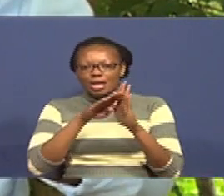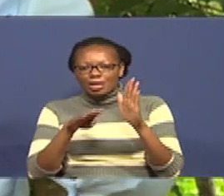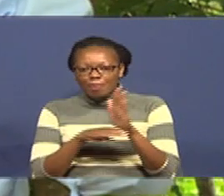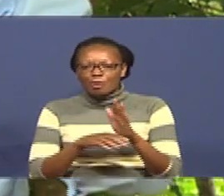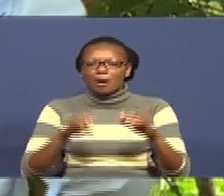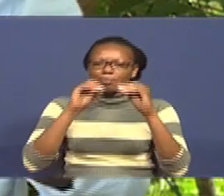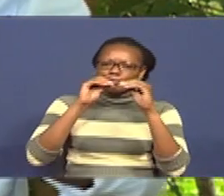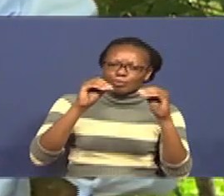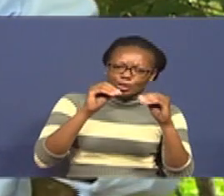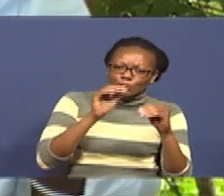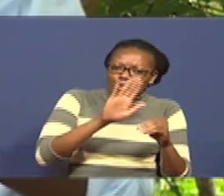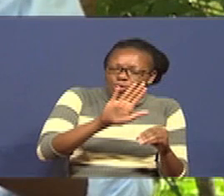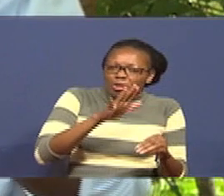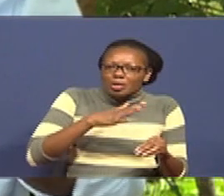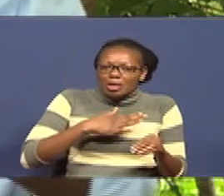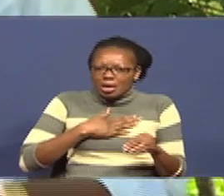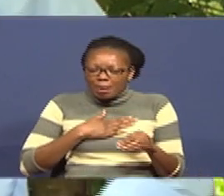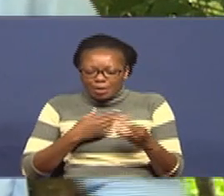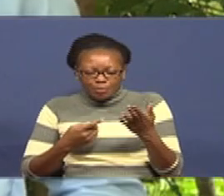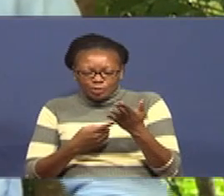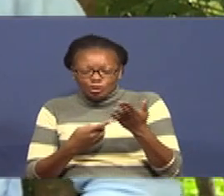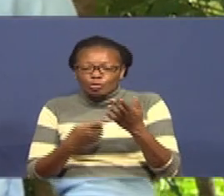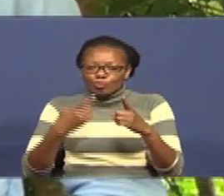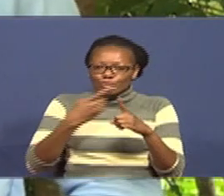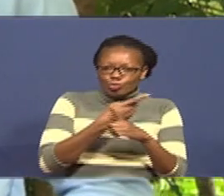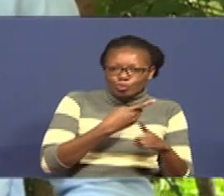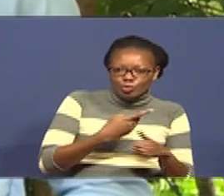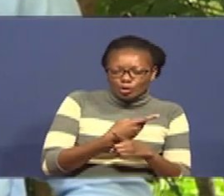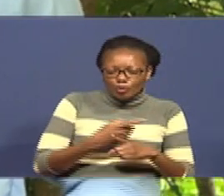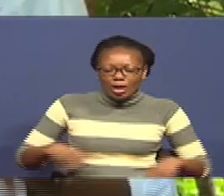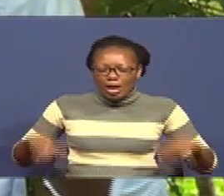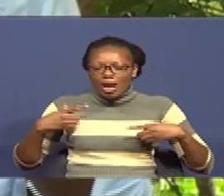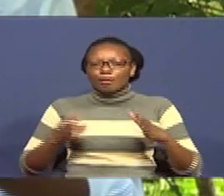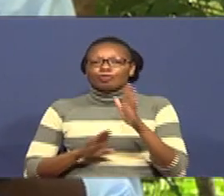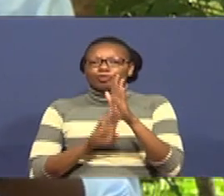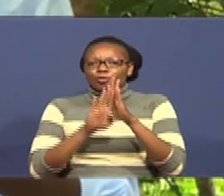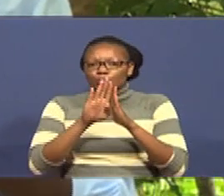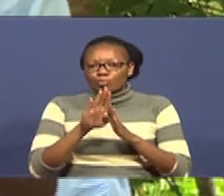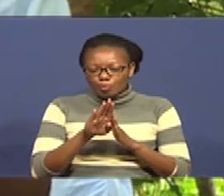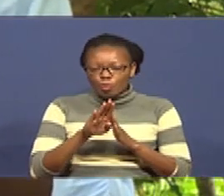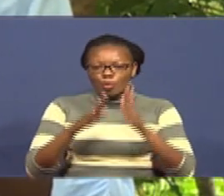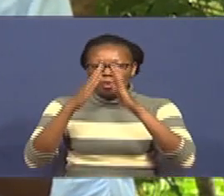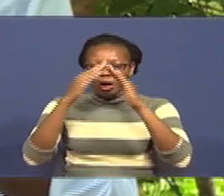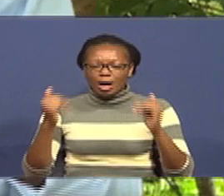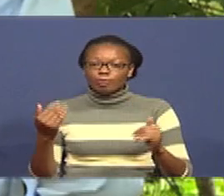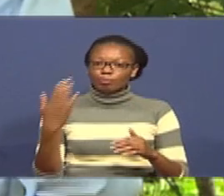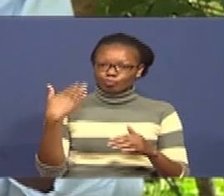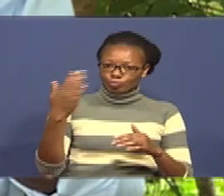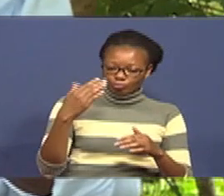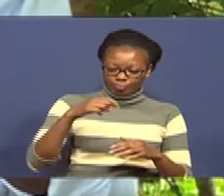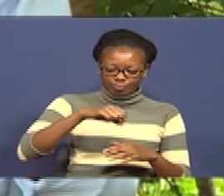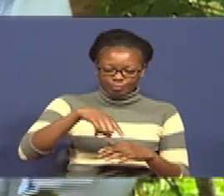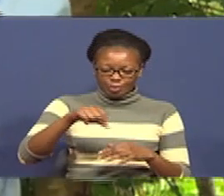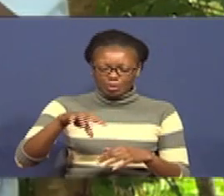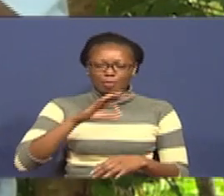Kipindi kinachokujuza mbinu tofauti za kilimo na teknolojia zinazoimarisha afya. Kilimo cha greenhouse kina manufaa